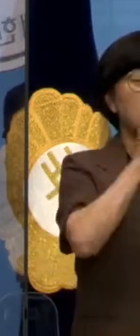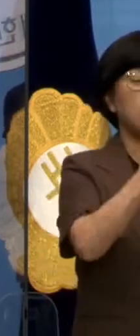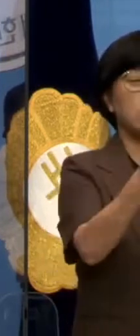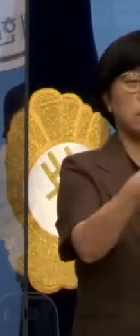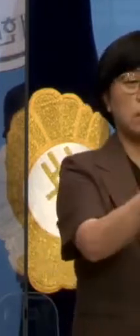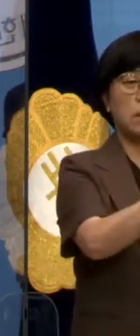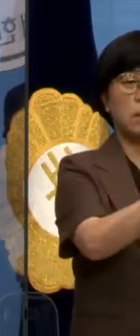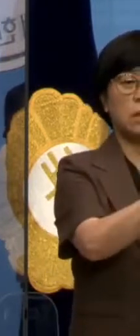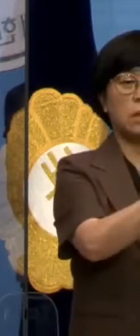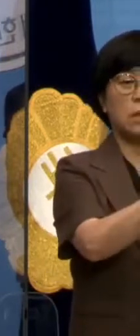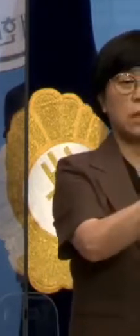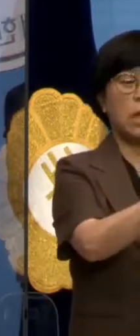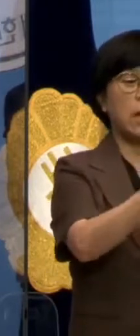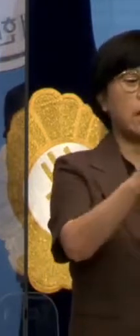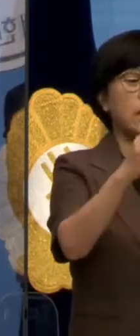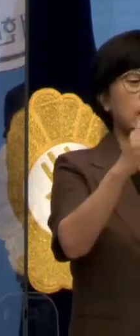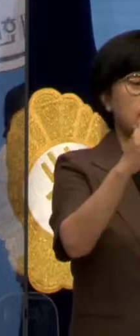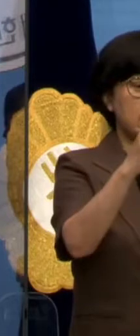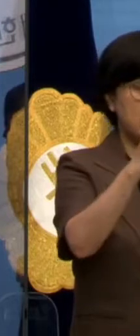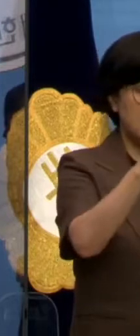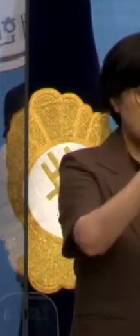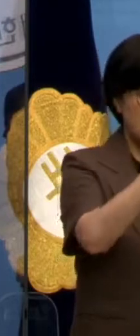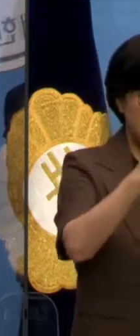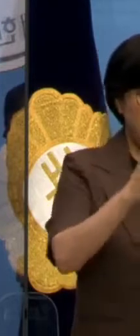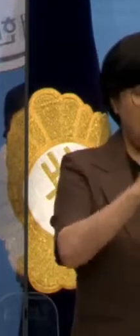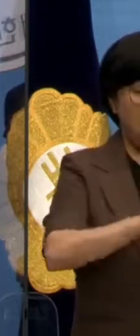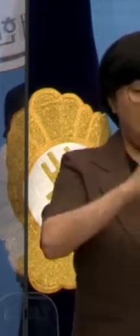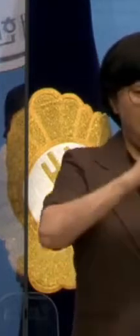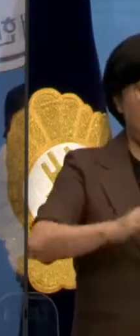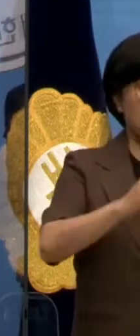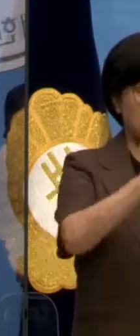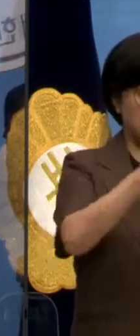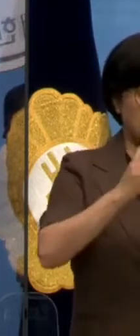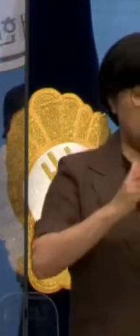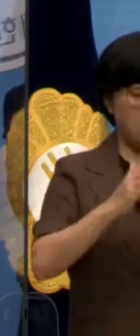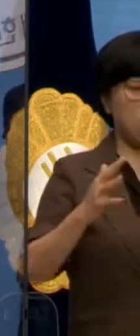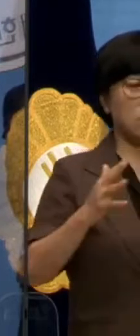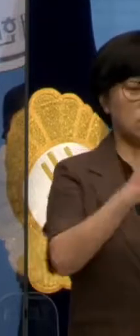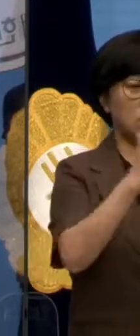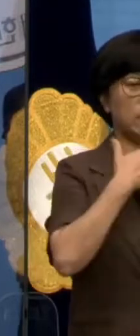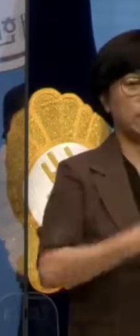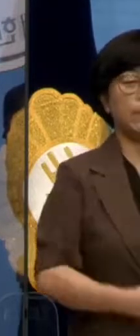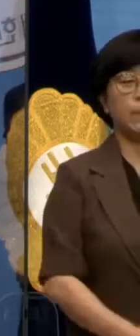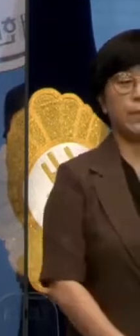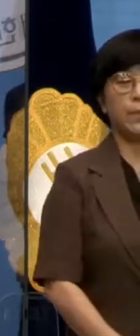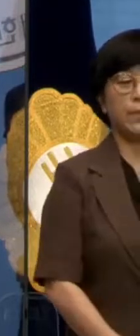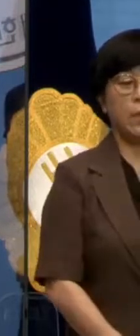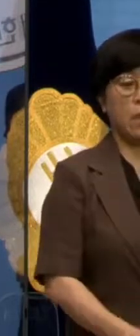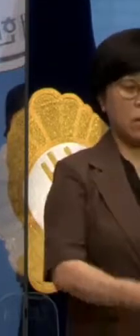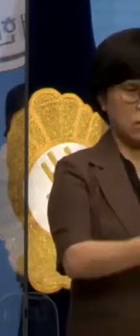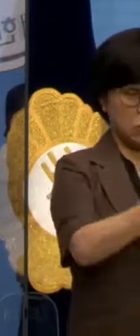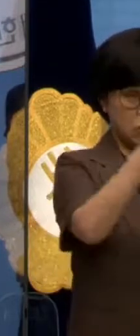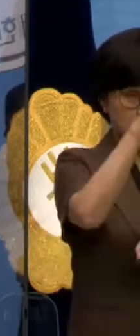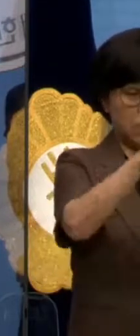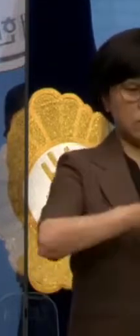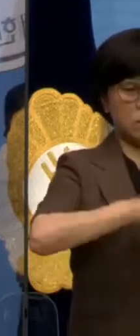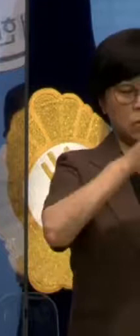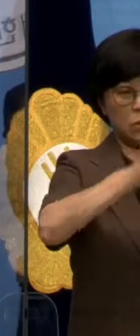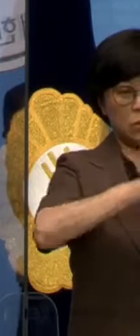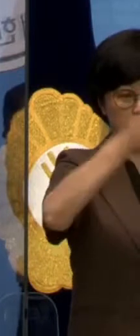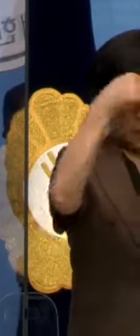위한 지분 정립형 공공주택 등의 건설도 희망하고 계십니다. 도심의